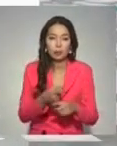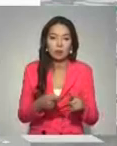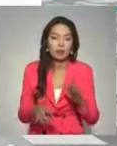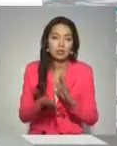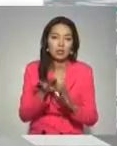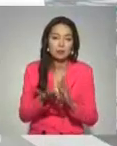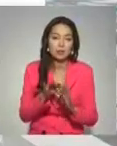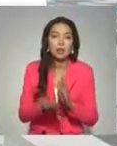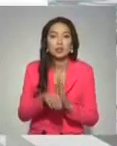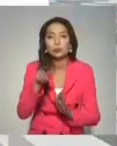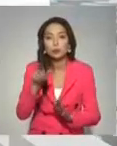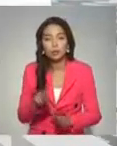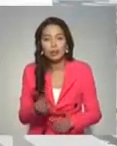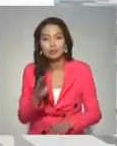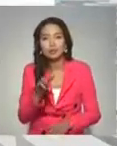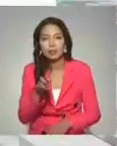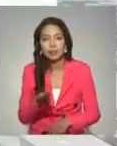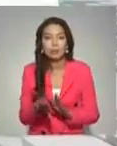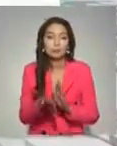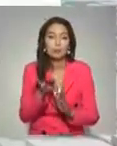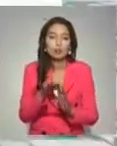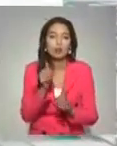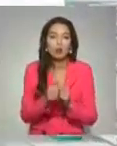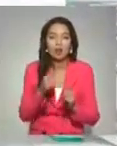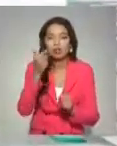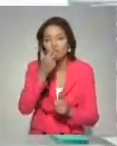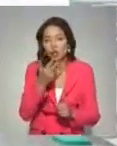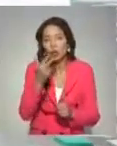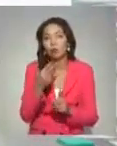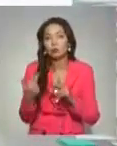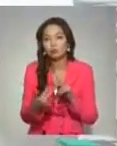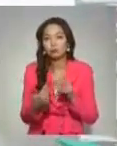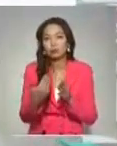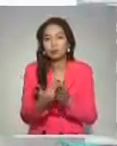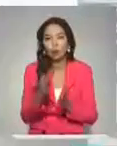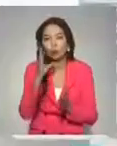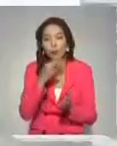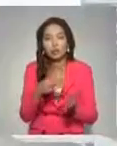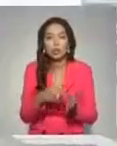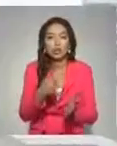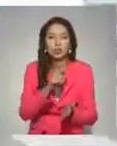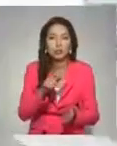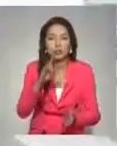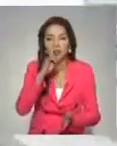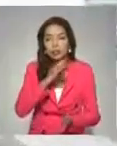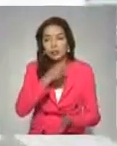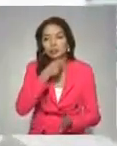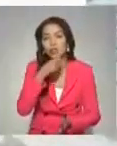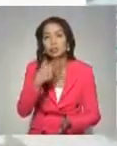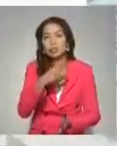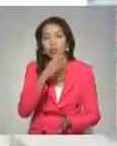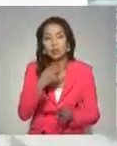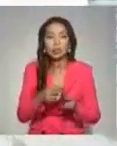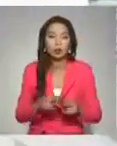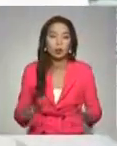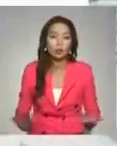половина избираемых депутатов Сената переизбирается каждые 3 года. Сенатором могут стать граждане Казахстана старше 30, которые проживают в